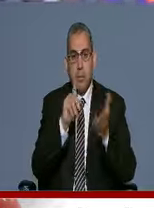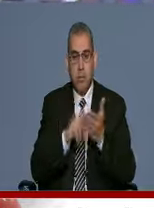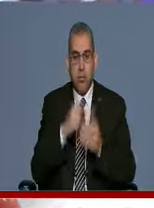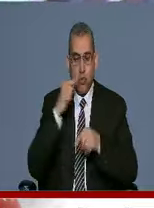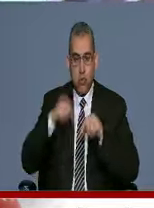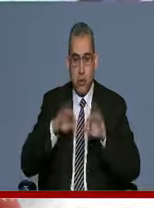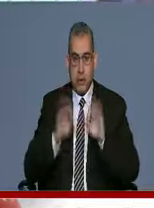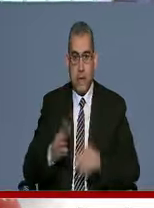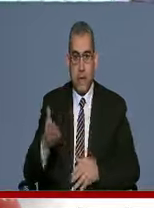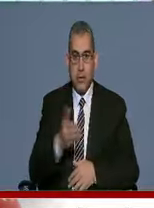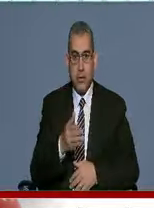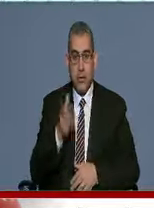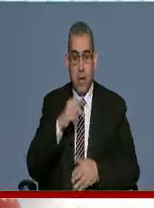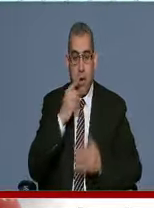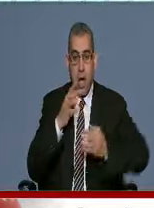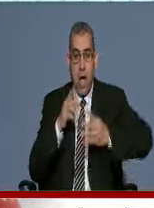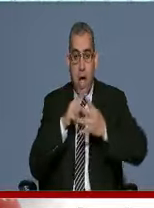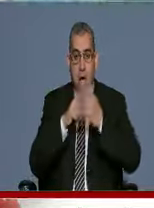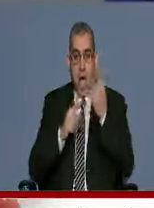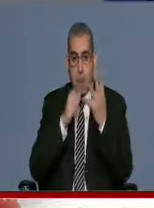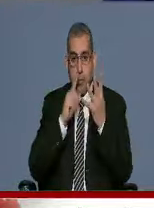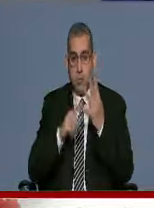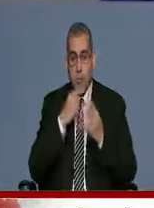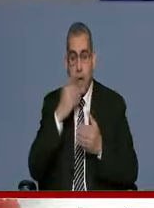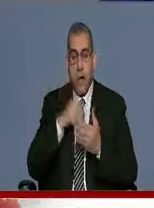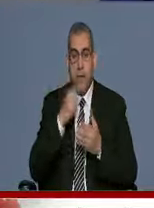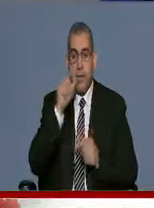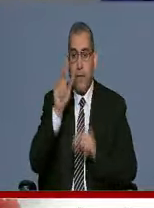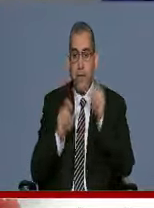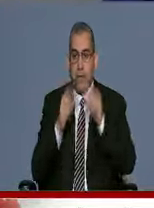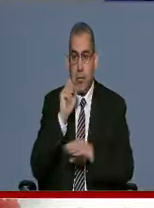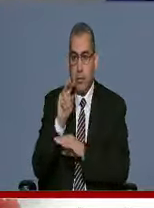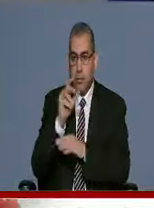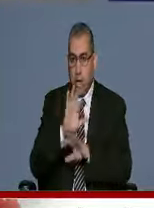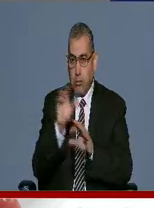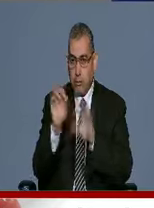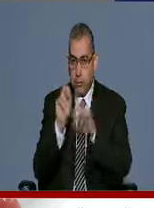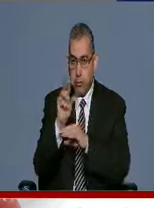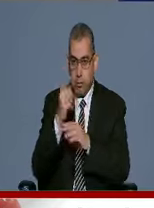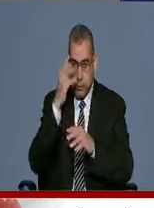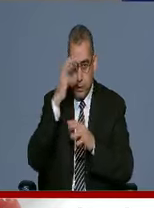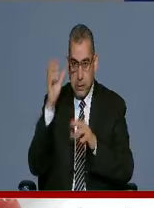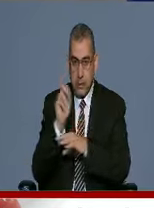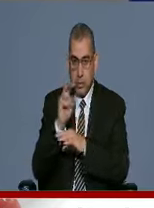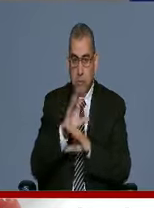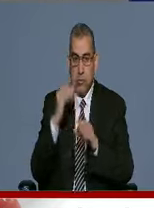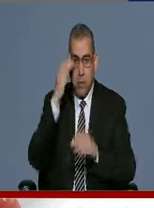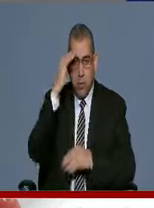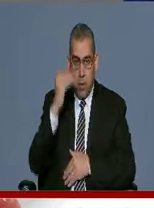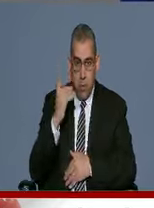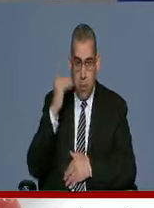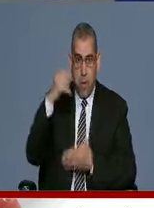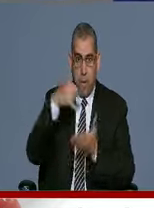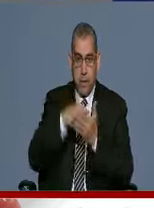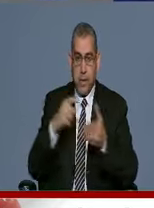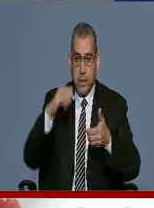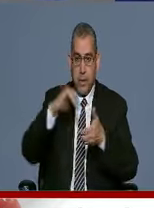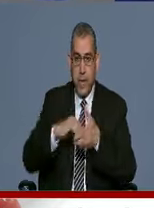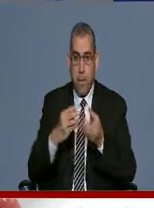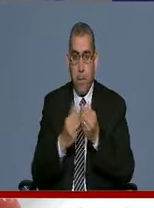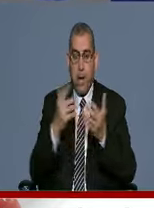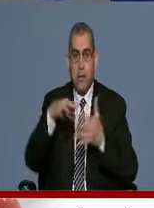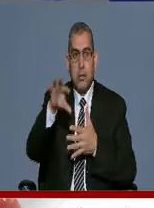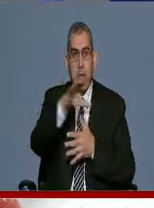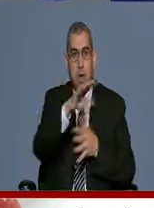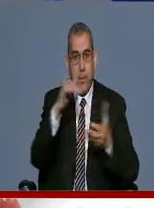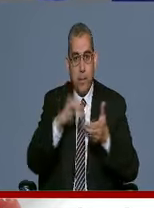فيها. المحور الرابع وباستغلال الكوادر البشرية اللي تم تدريبها والقدرات الهائلة للمركز، تعاوننا مع أكتر من جهة علشان